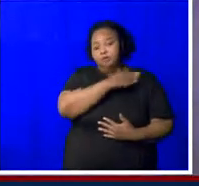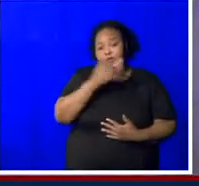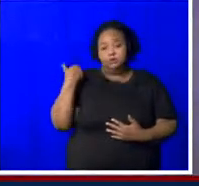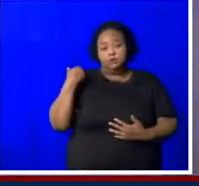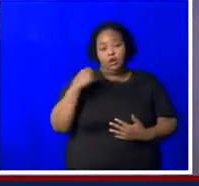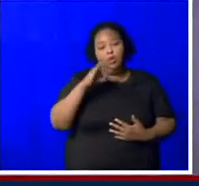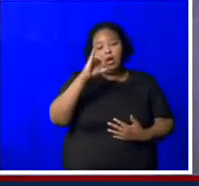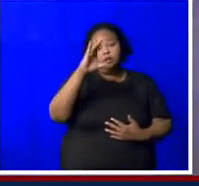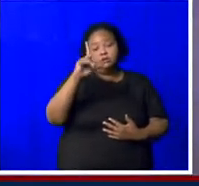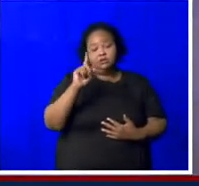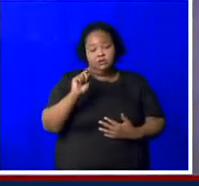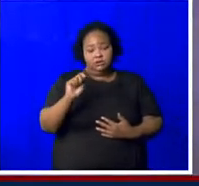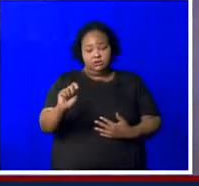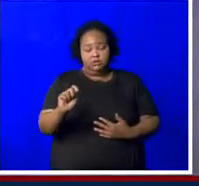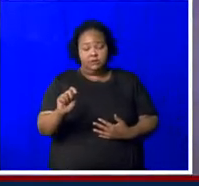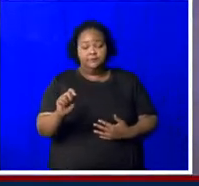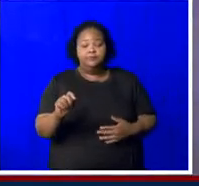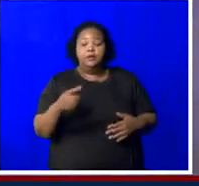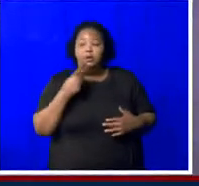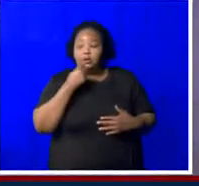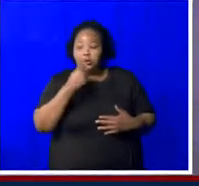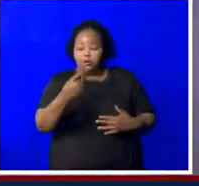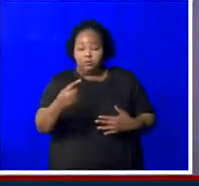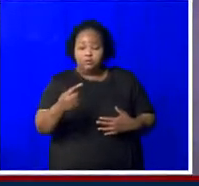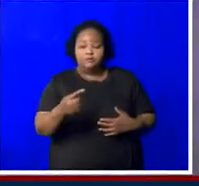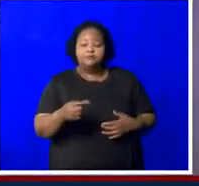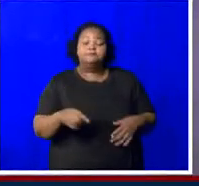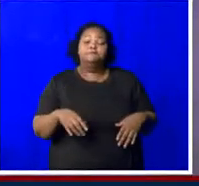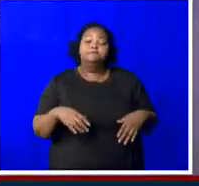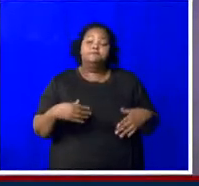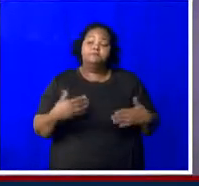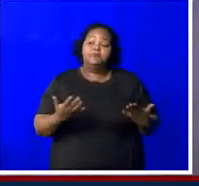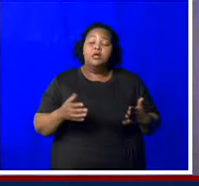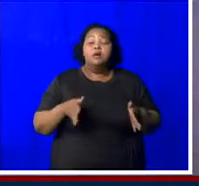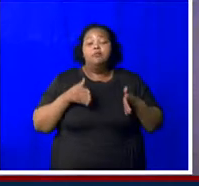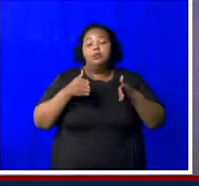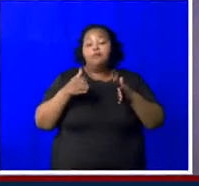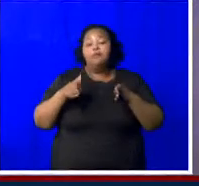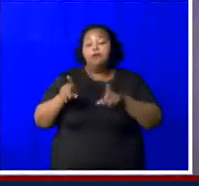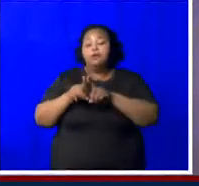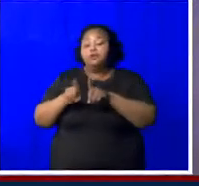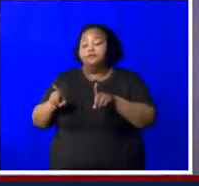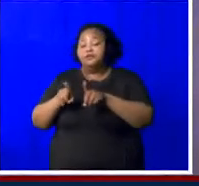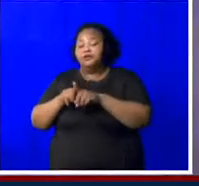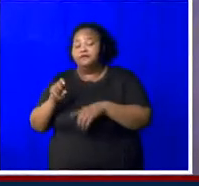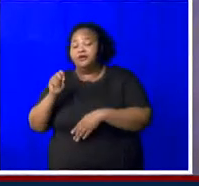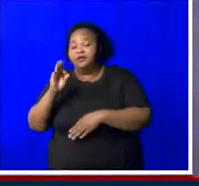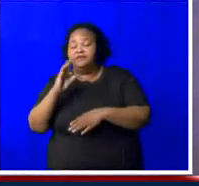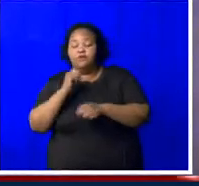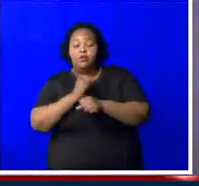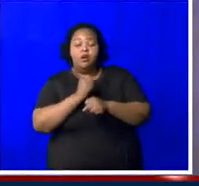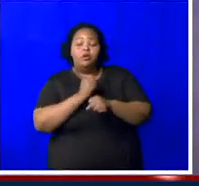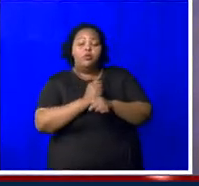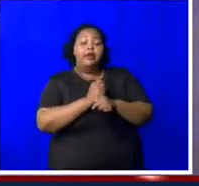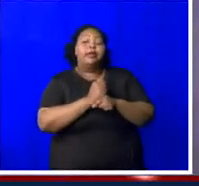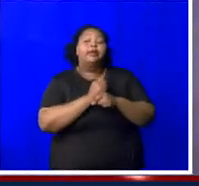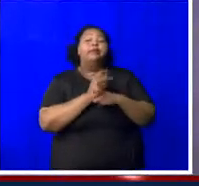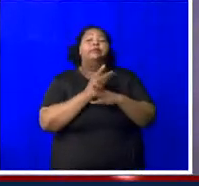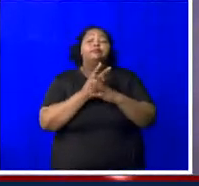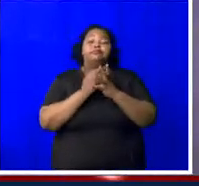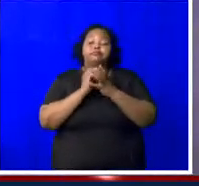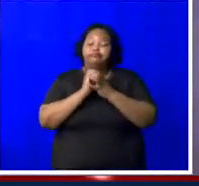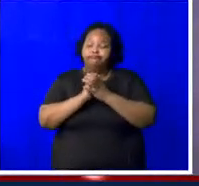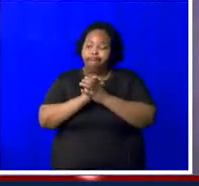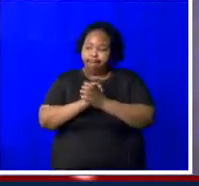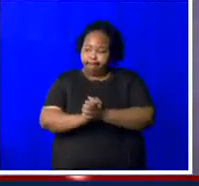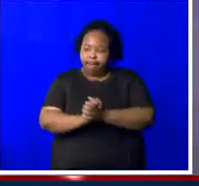Imvuna yelitiko letekwatisa netebuciko ithi kubambisana kwetinhlangothi letehlukene telive kwakheni bantwana